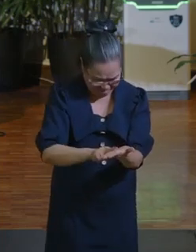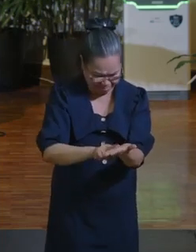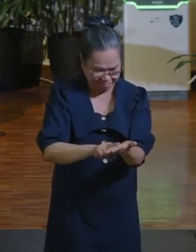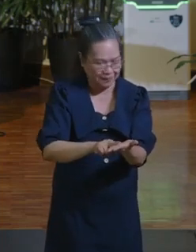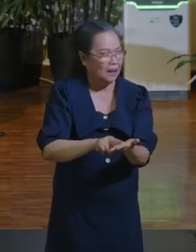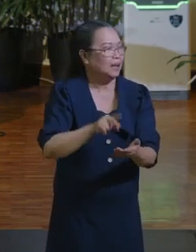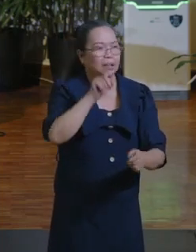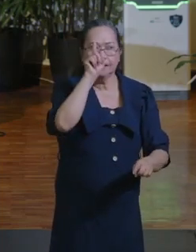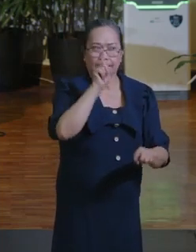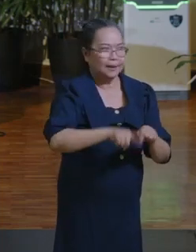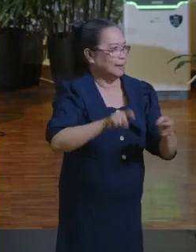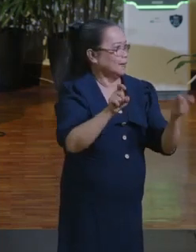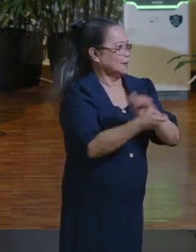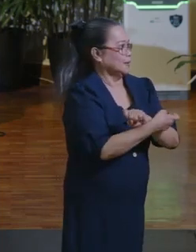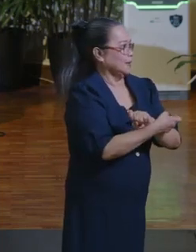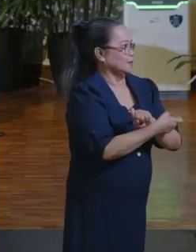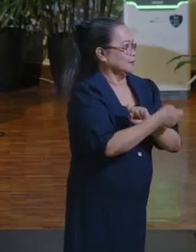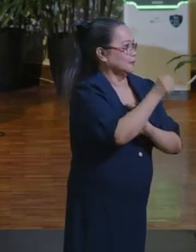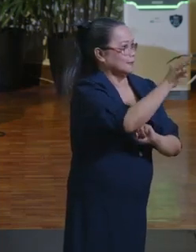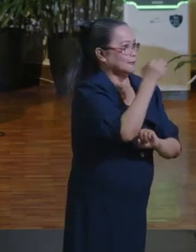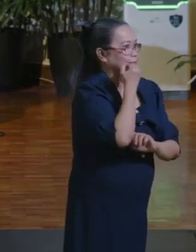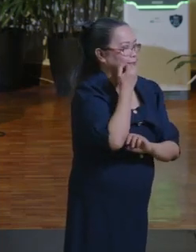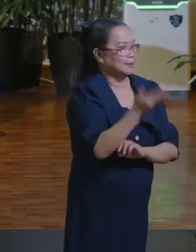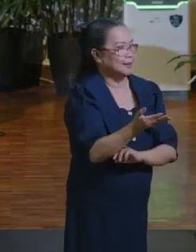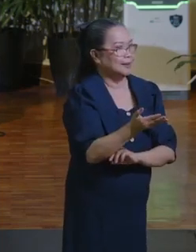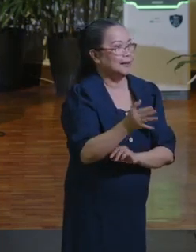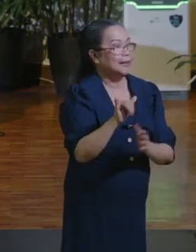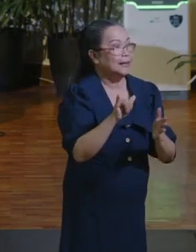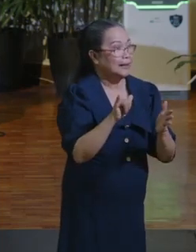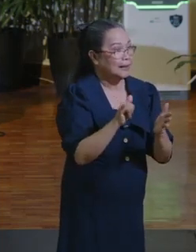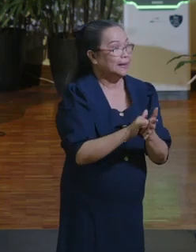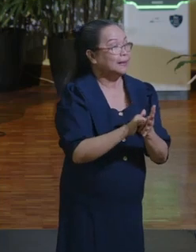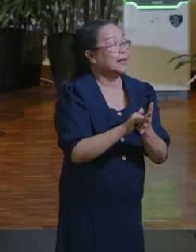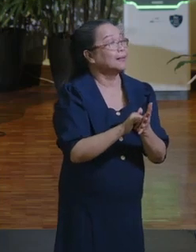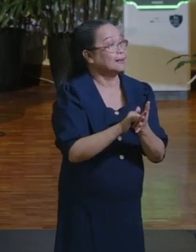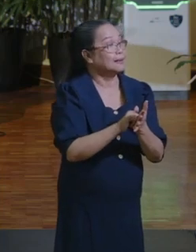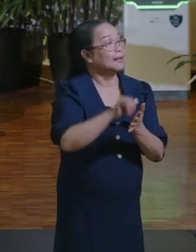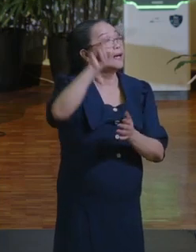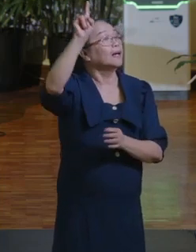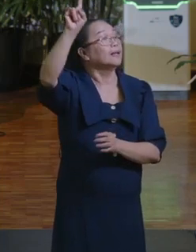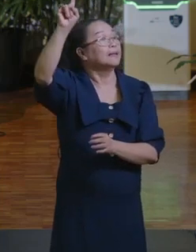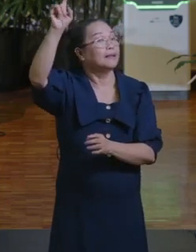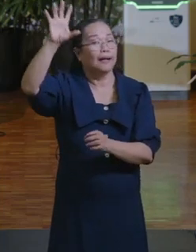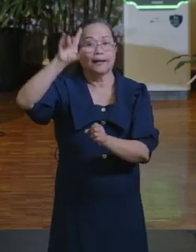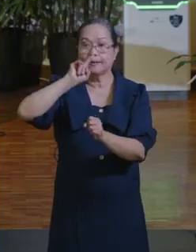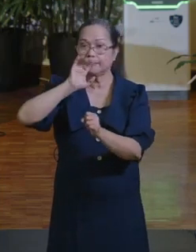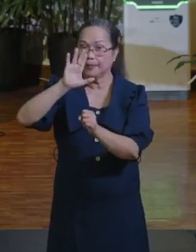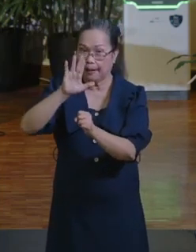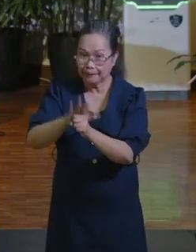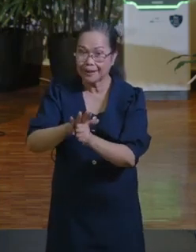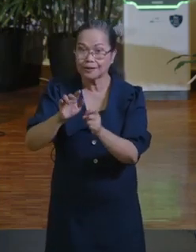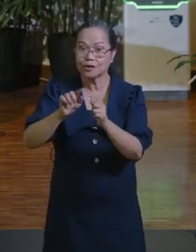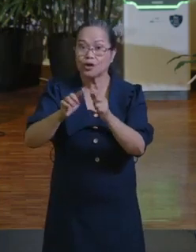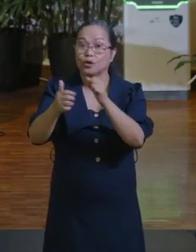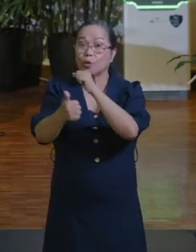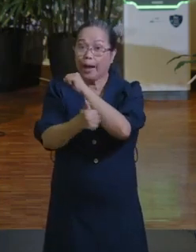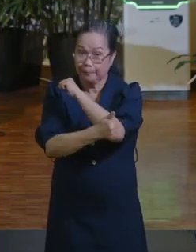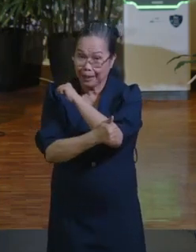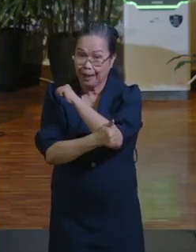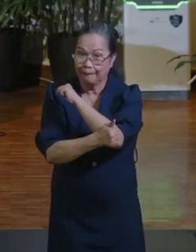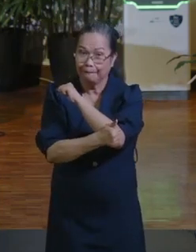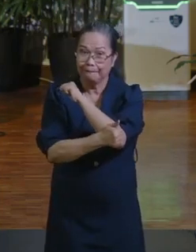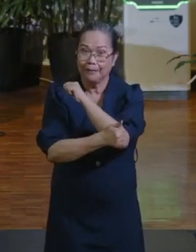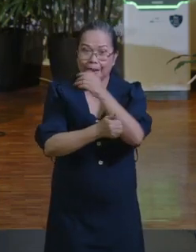na magbabago kailanman. Ganon ang pangako ng Diyos kay Abraham at sa kanyang